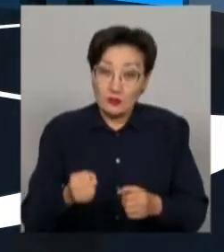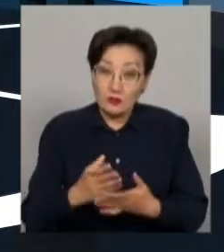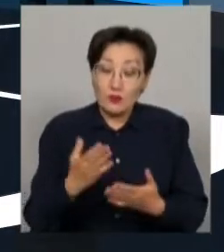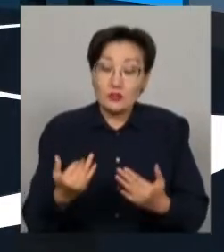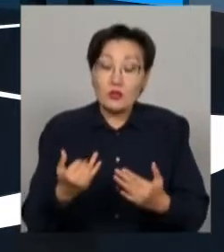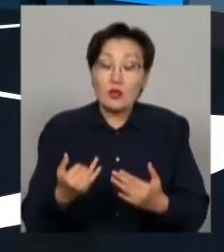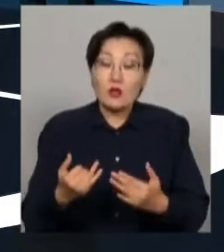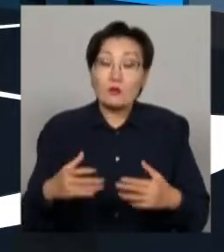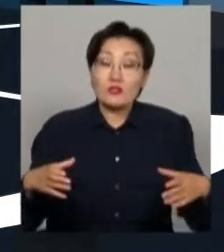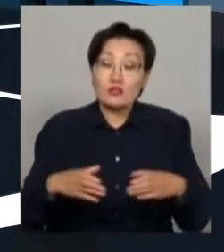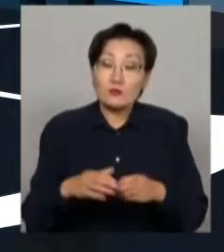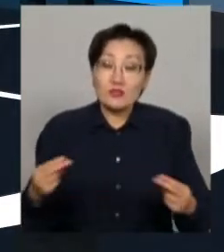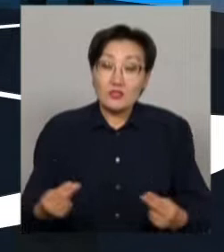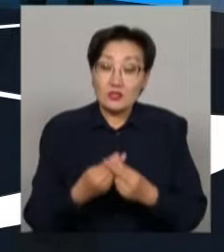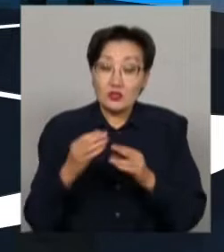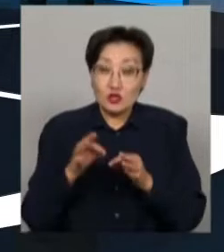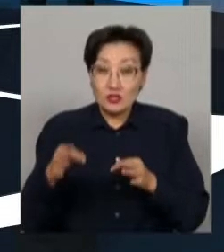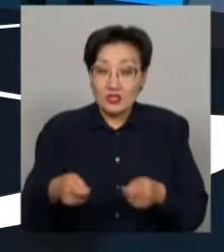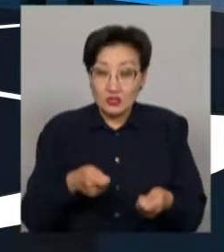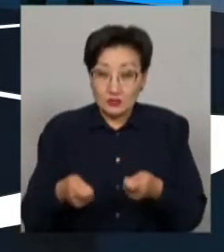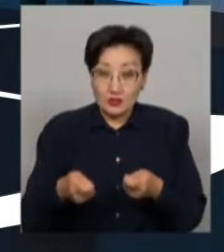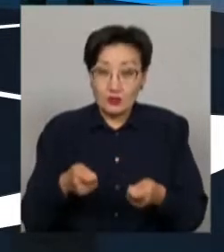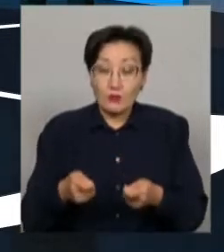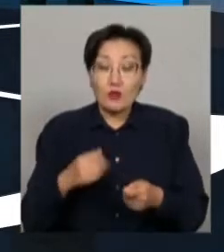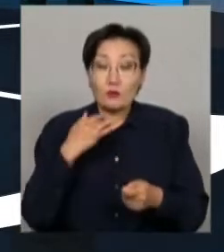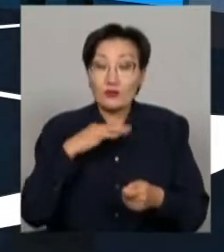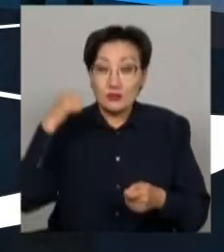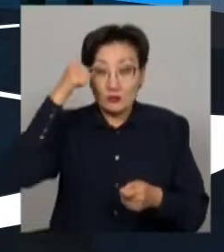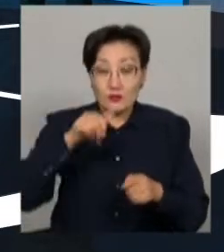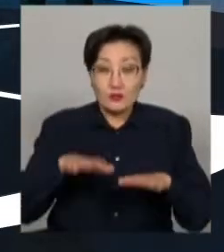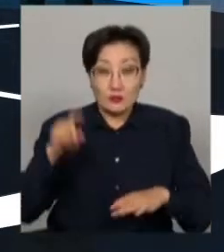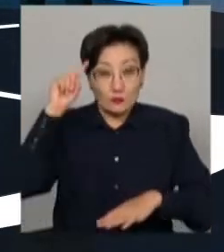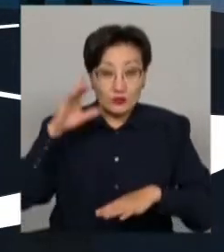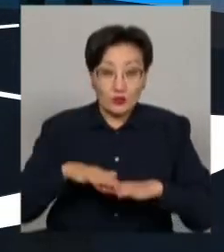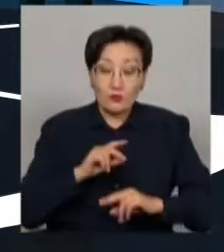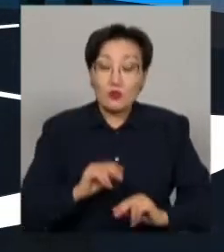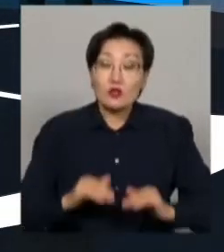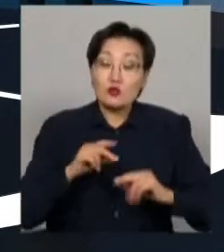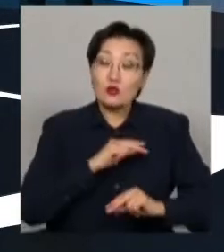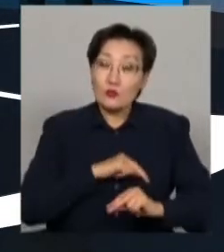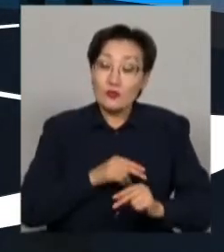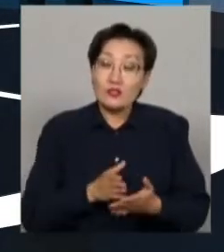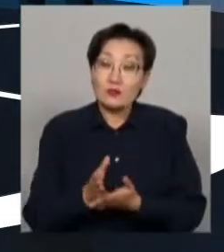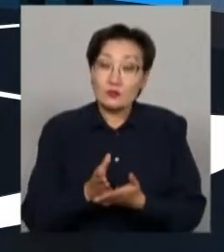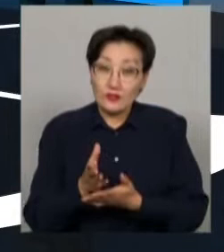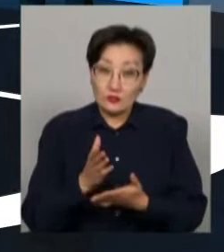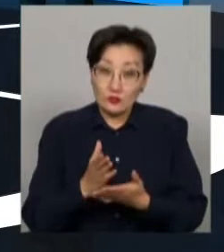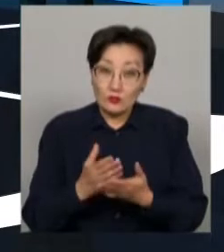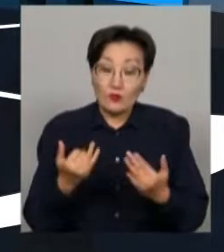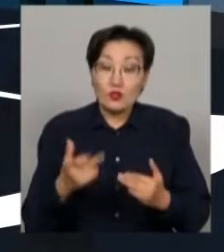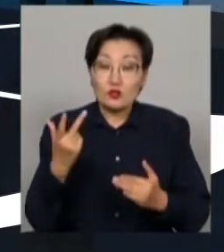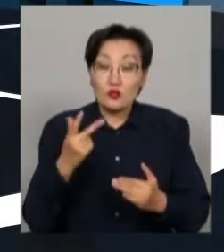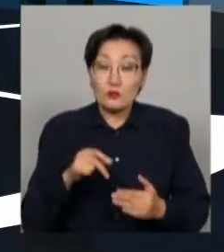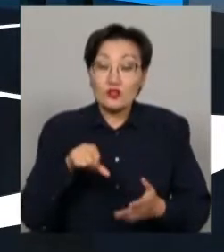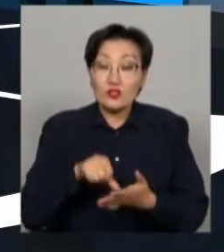Ол аталған партияның Астанадағы филиалының жетекшісі. Талай жылдар бойы жергілікті әкімдіктерде жоғары лауазымды қызметте болған. Бүгін